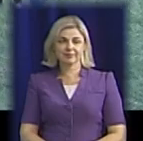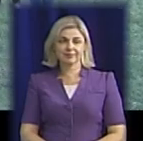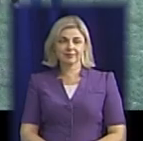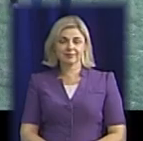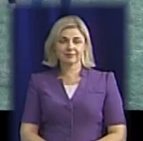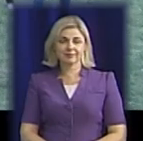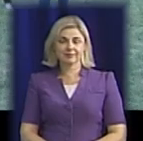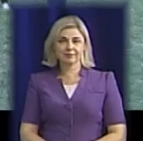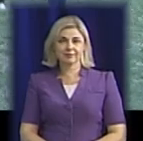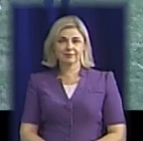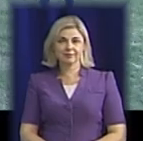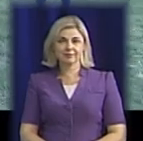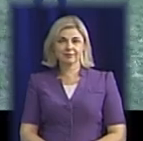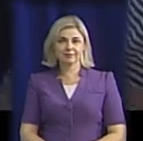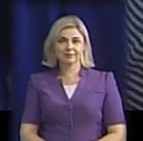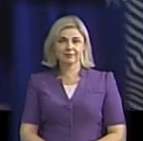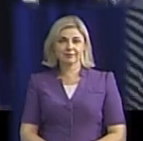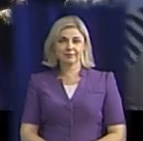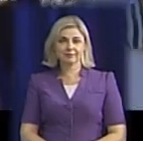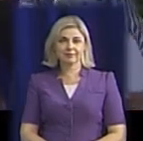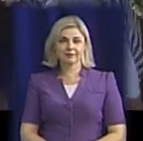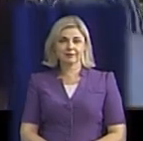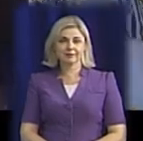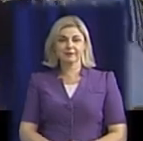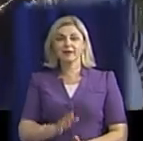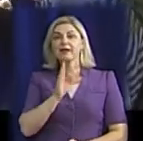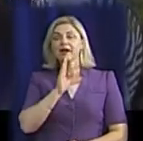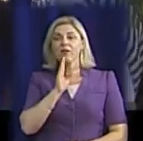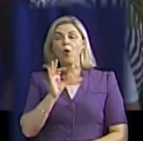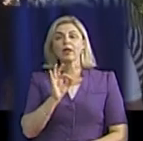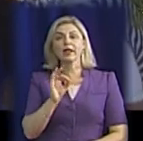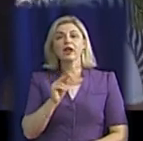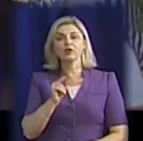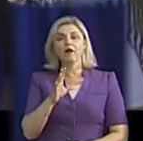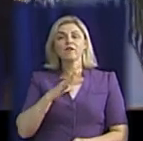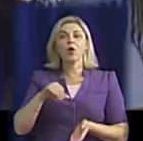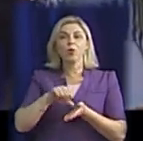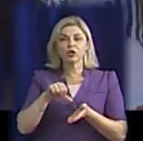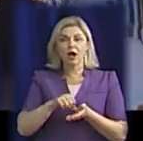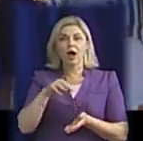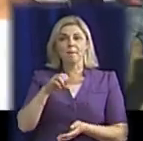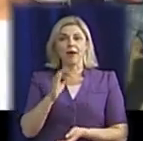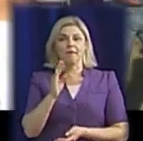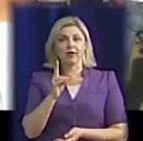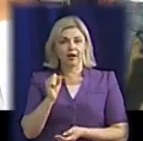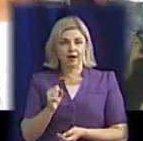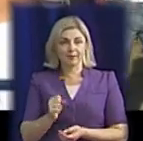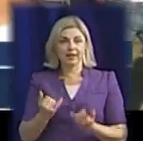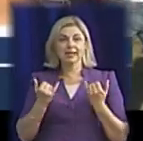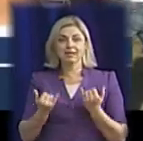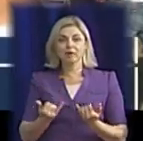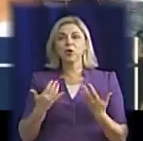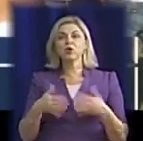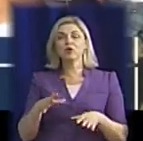лише ручку та папір. Олена Дяченко в образі Мавки. Це вже другий образ жінки за вечір. Сьогодні вже